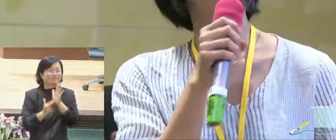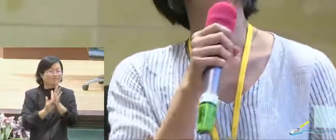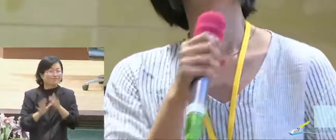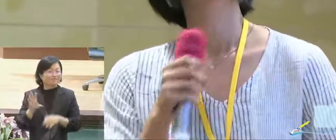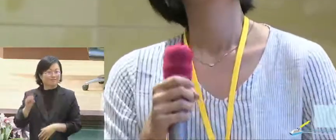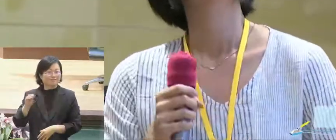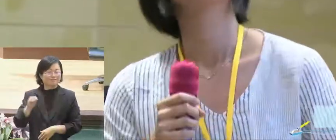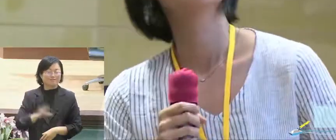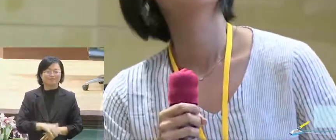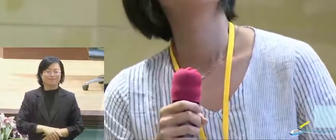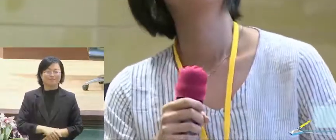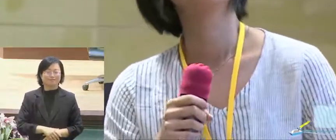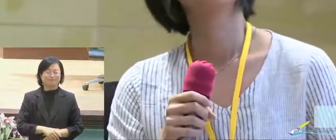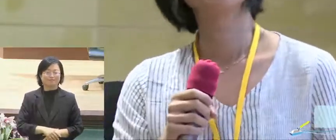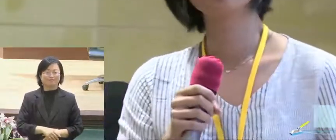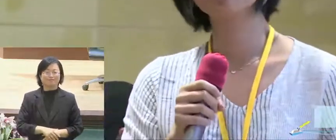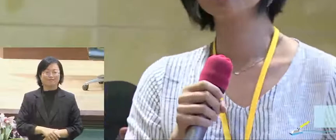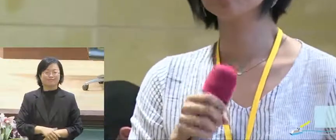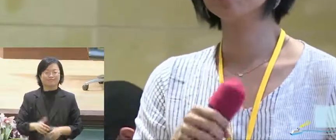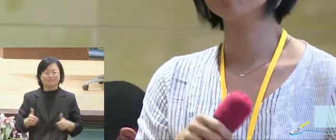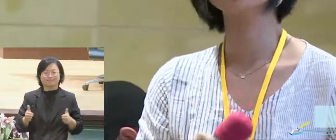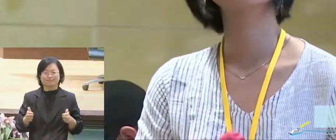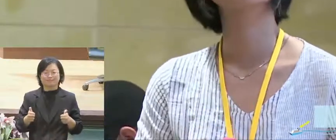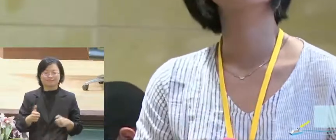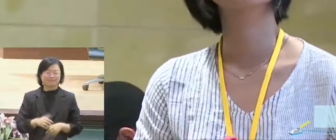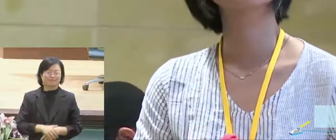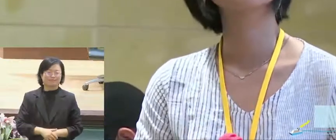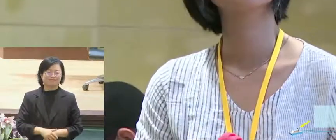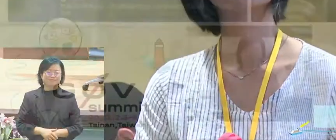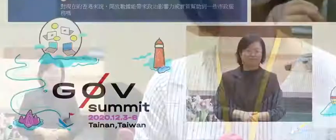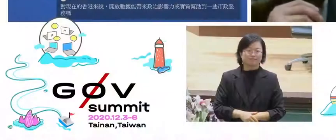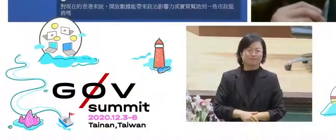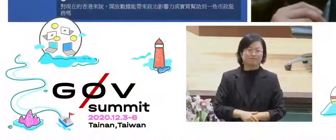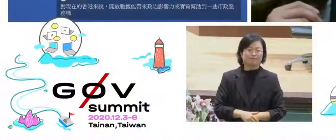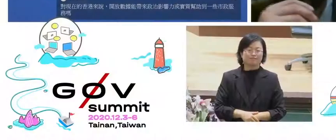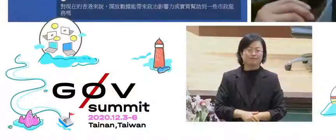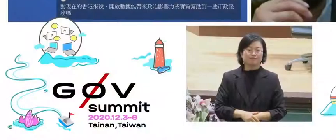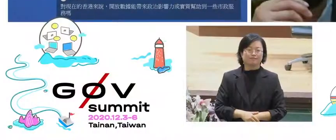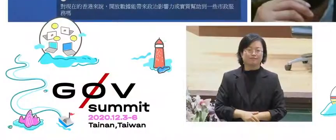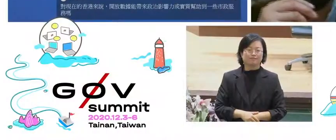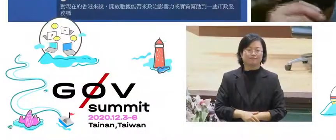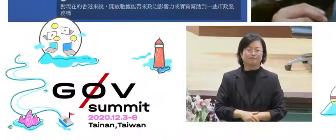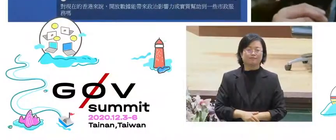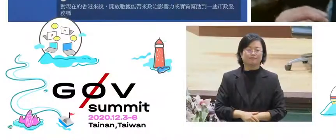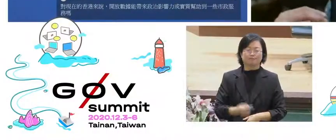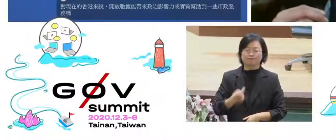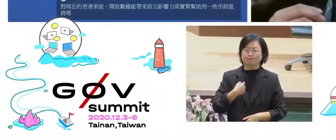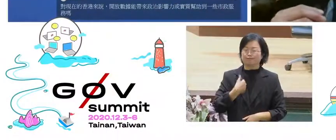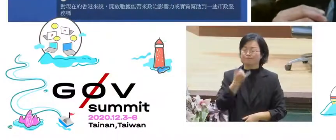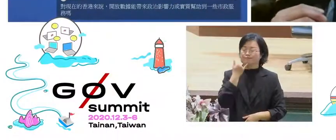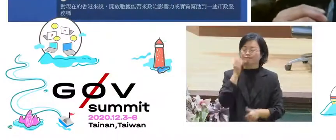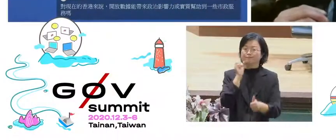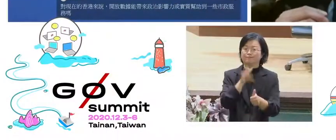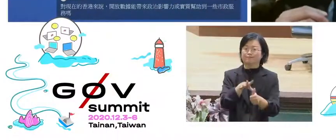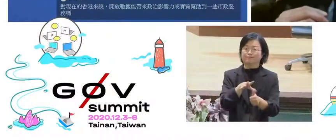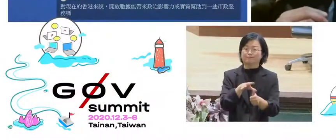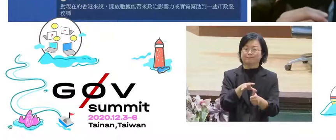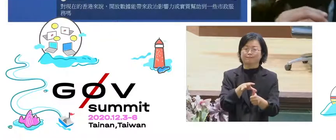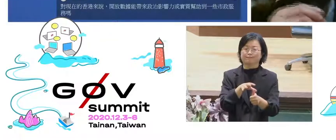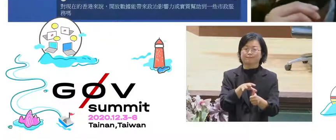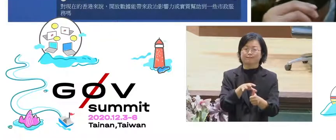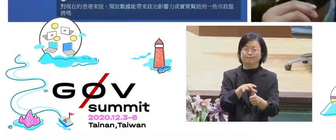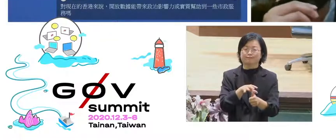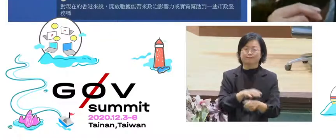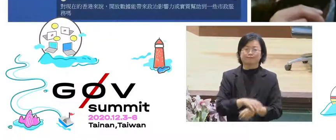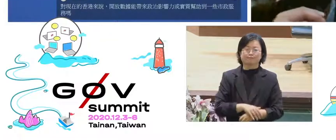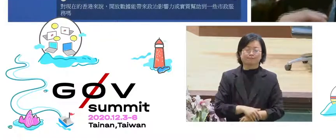的？ 好的，谢谢那个提问。因为我可以回应一些关于那个 business registration